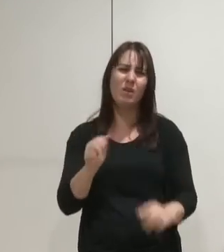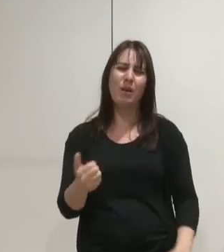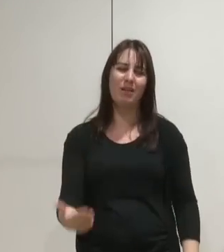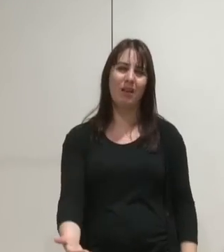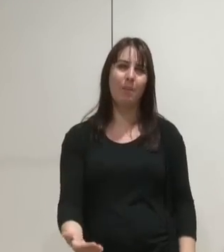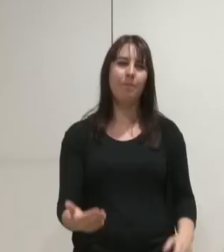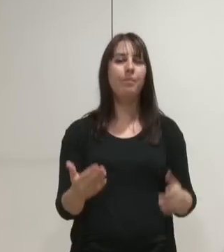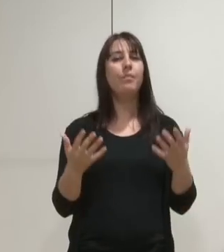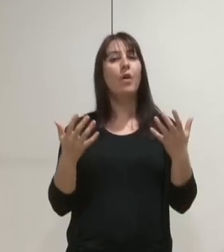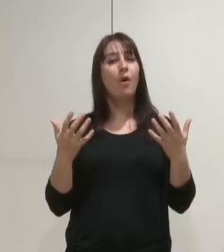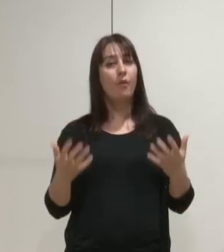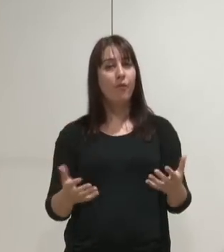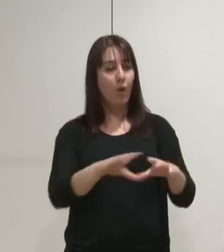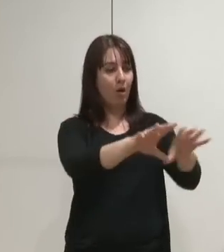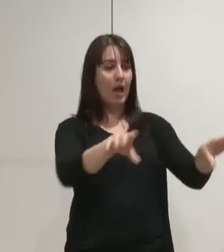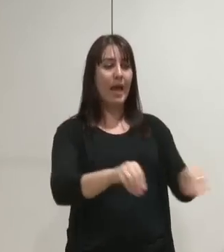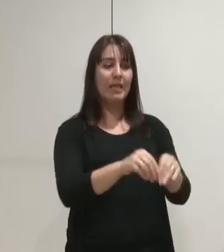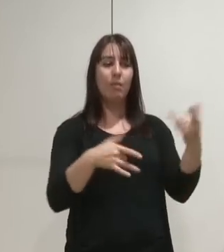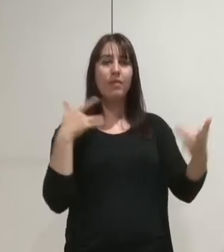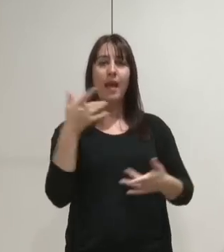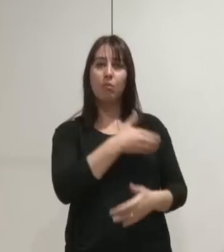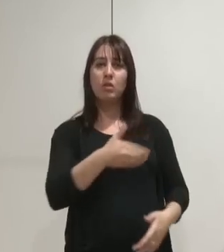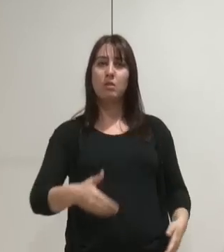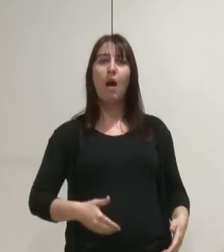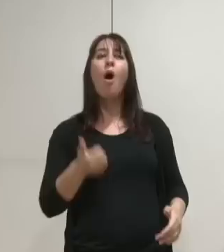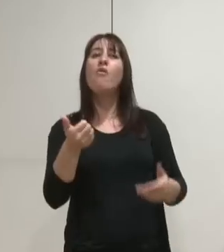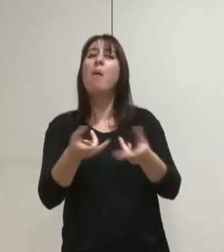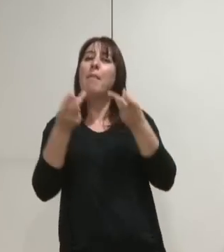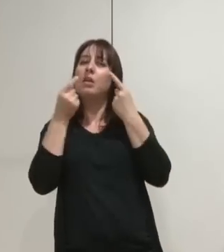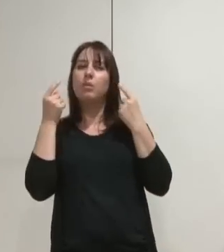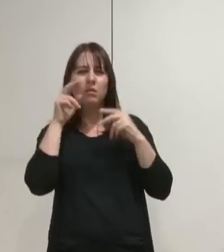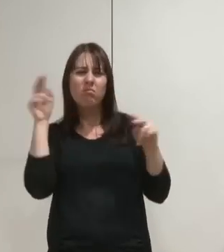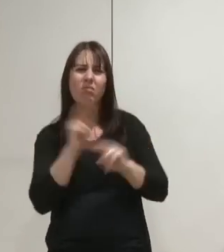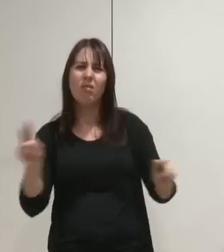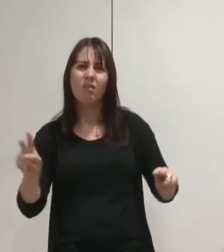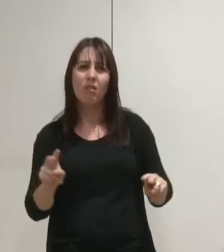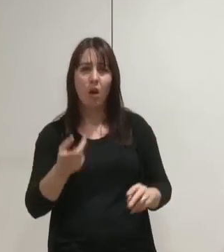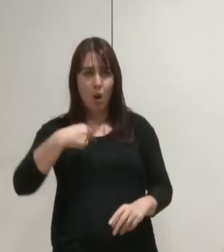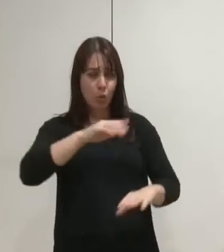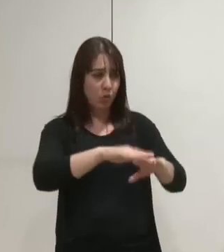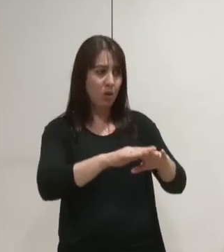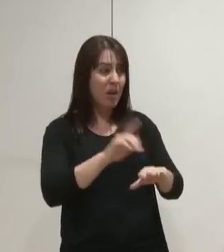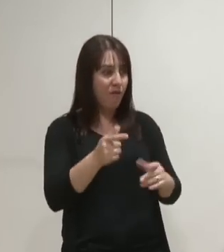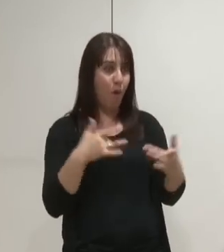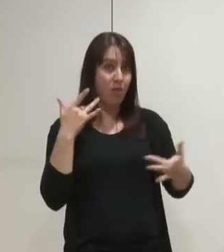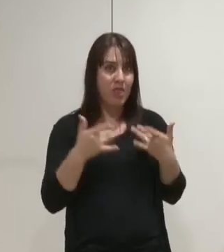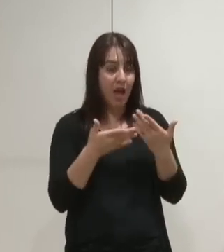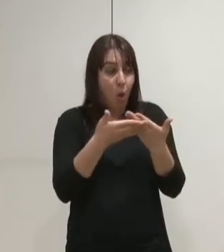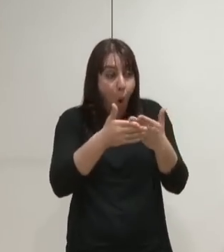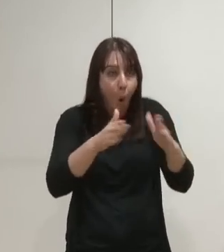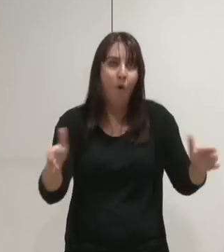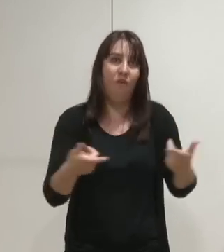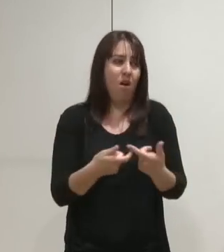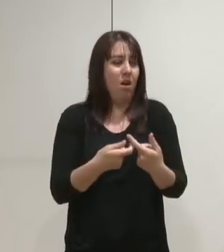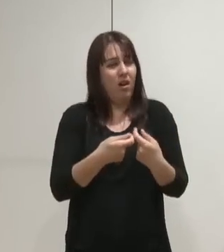en fait ce qu'on a demandé à l'équipe c'est absolument pas ce que vous avez pu dire on a demandé d'ouvrir plus le théâtre effectivement en